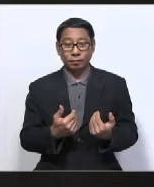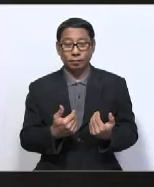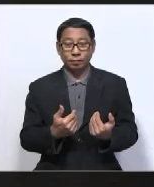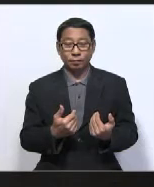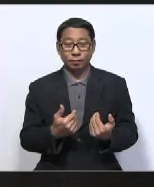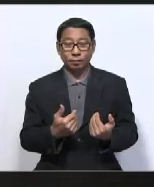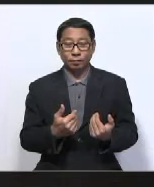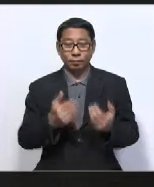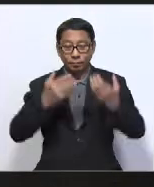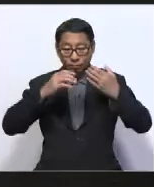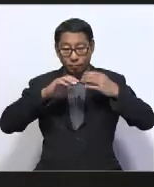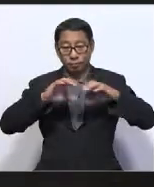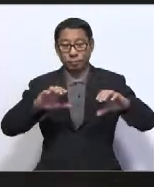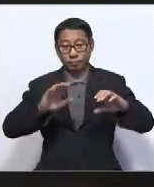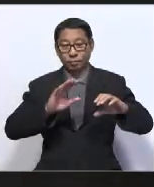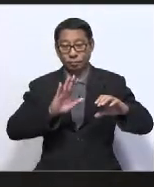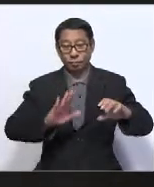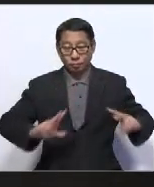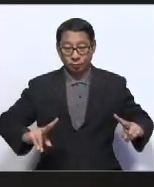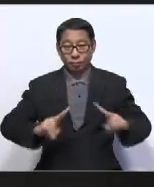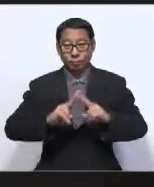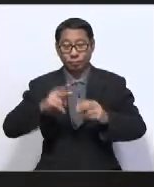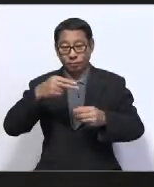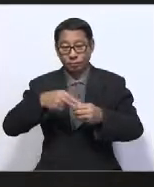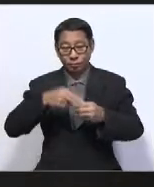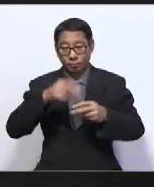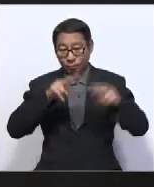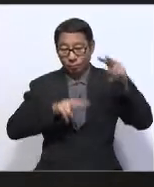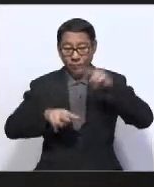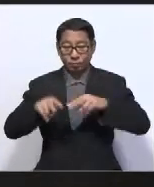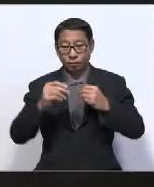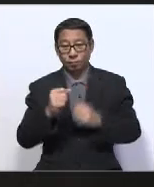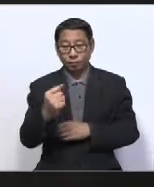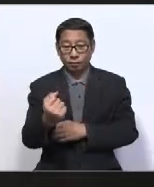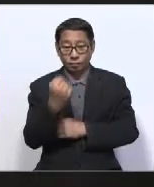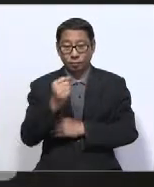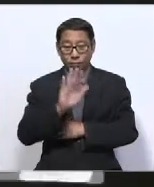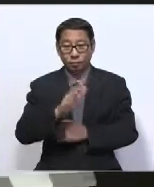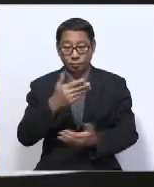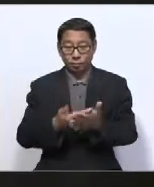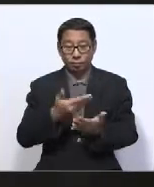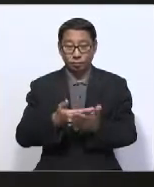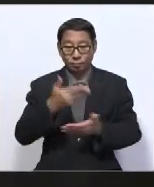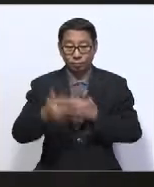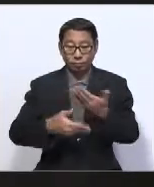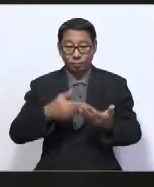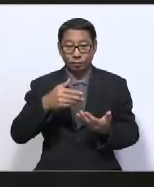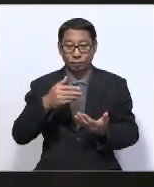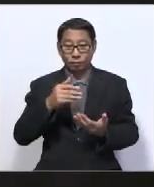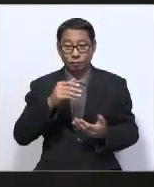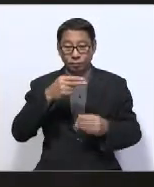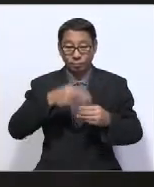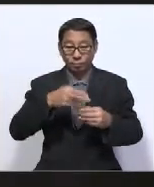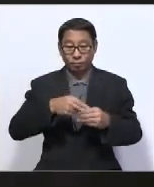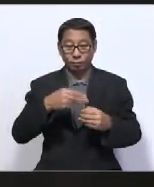ถียรรัฐบาลโดยกระทรวงพลังงานดูแลเสถียรภาพราคาขายปลีกน้ำมันนะครับโดยเฉพ